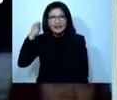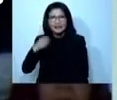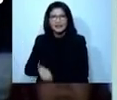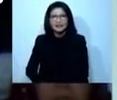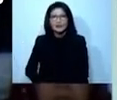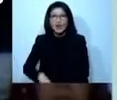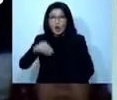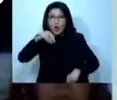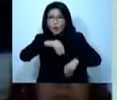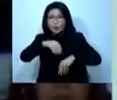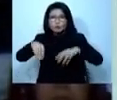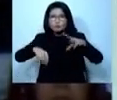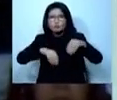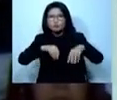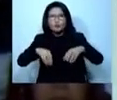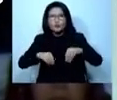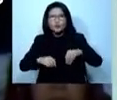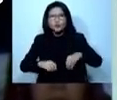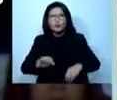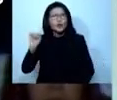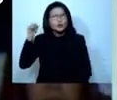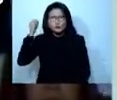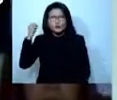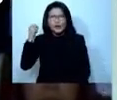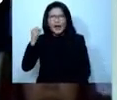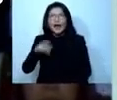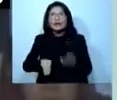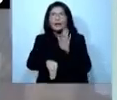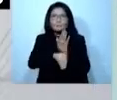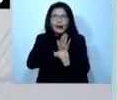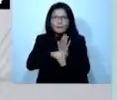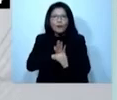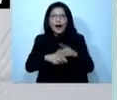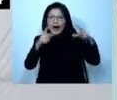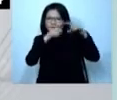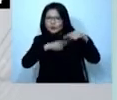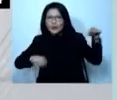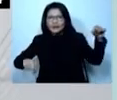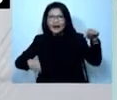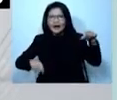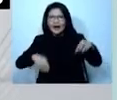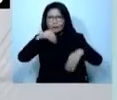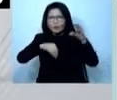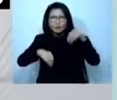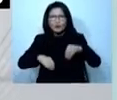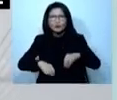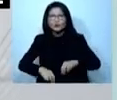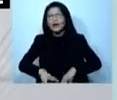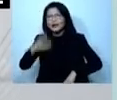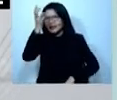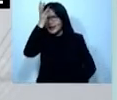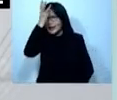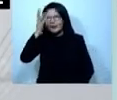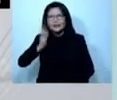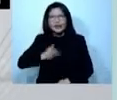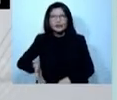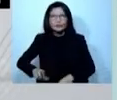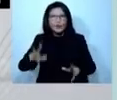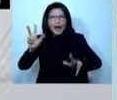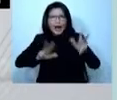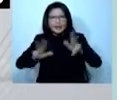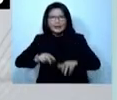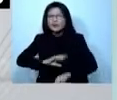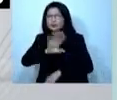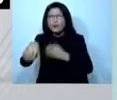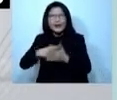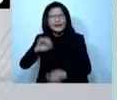KRR itu ya. Yang memang pada akhirnya kemudian membuat itu tidak itu berulang. Nah, saya kira tawaran Mas Ganjar penting untuk